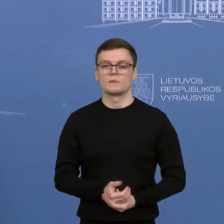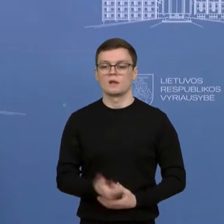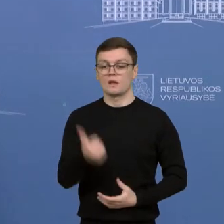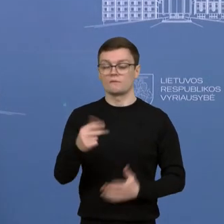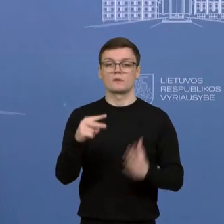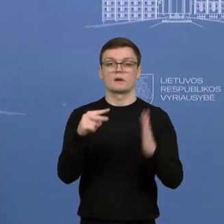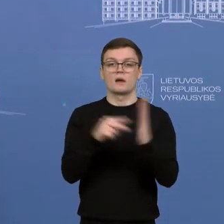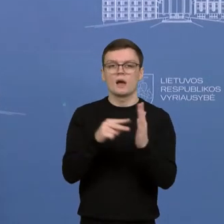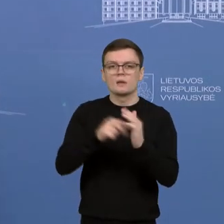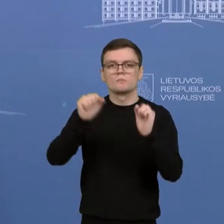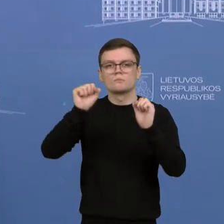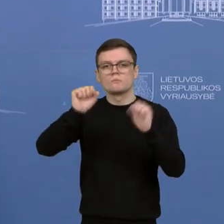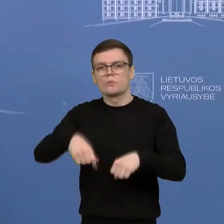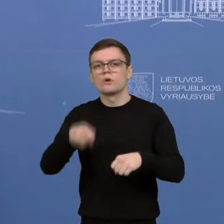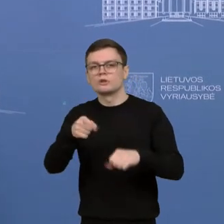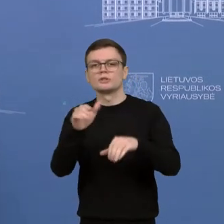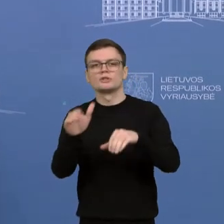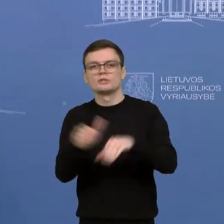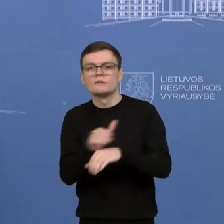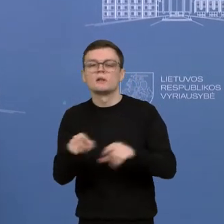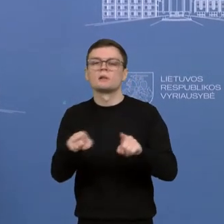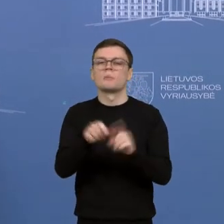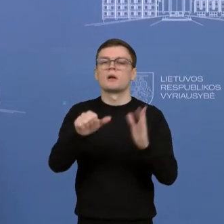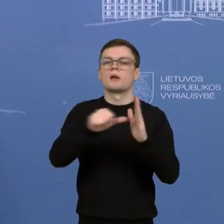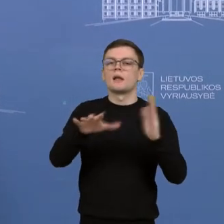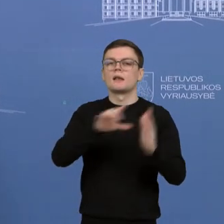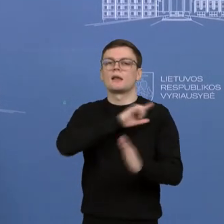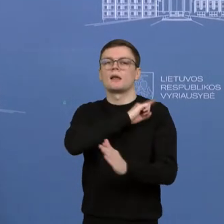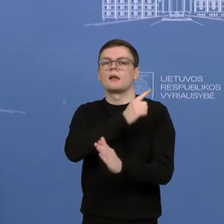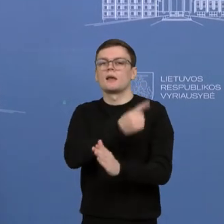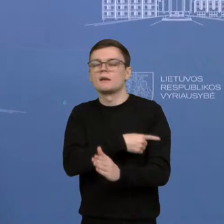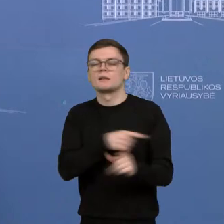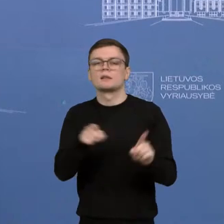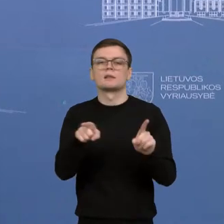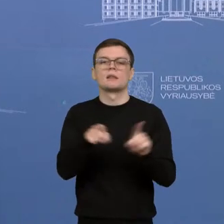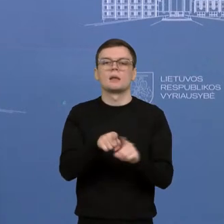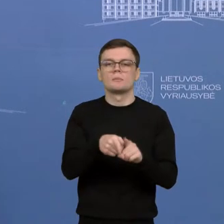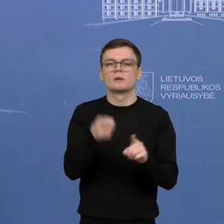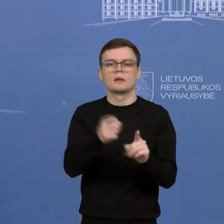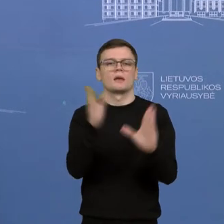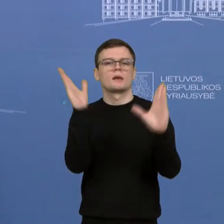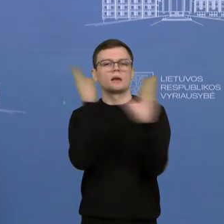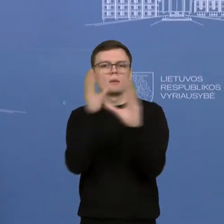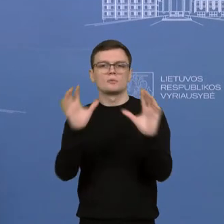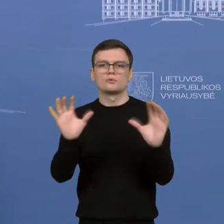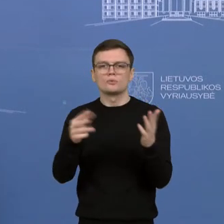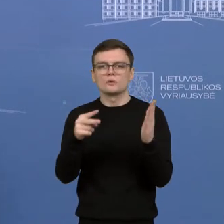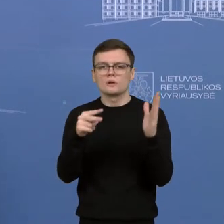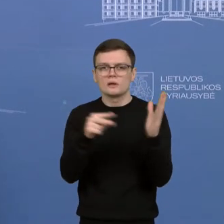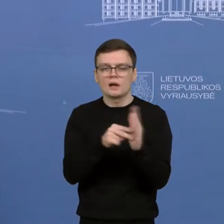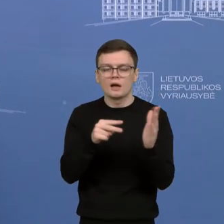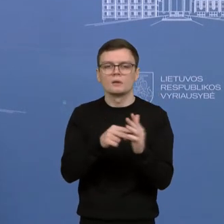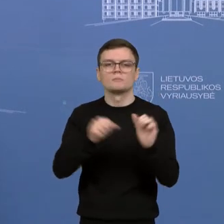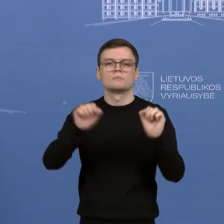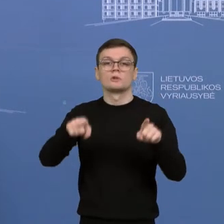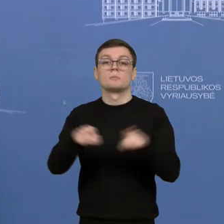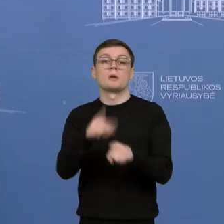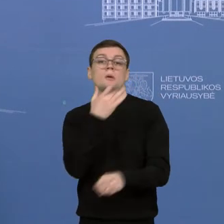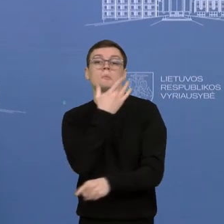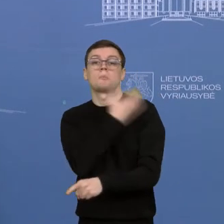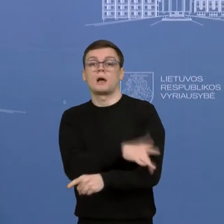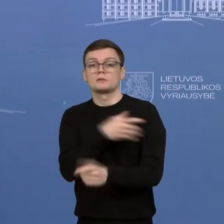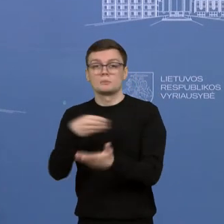kainos amortizuojamos ir kad elektros energetikos ir taip pat gamtinių dujų kainos būtų, kad paslaugos